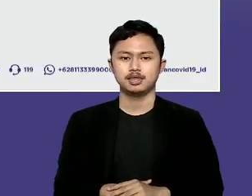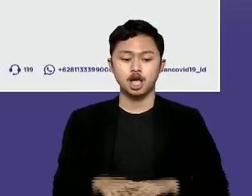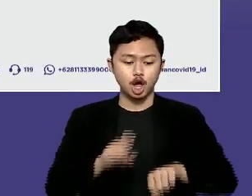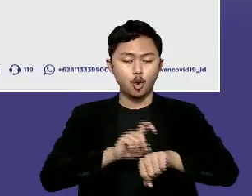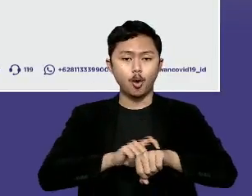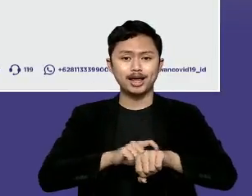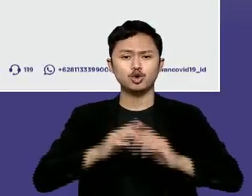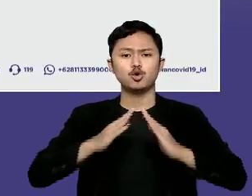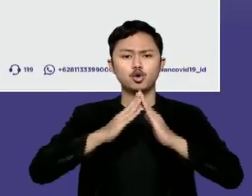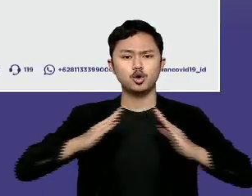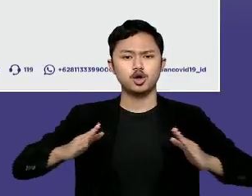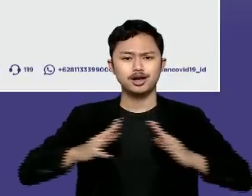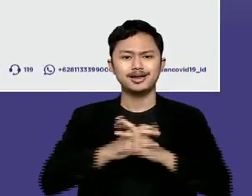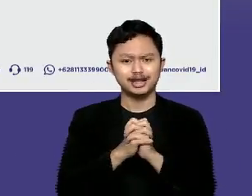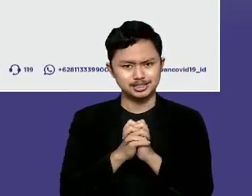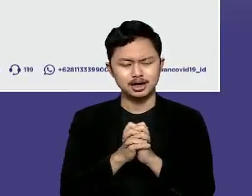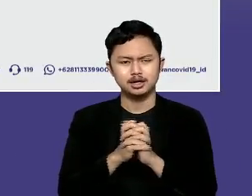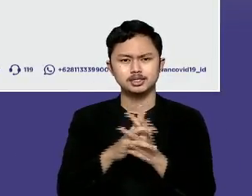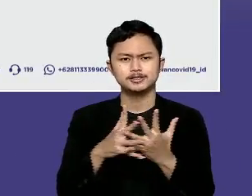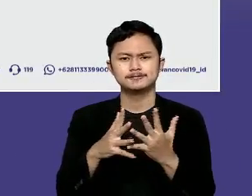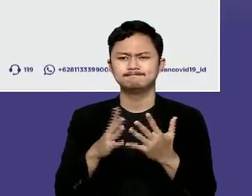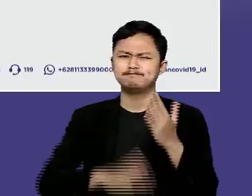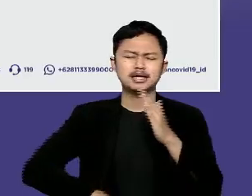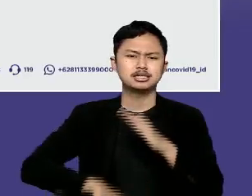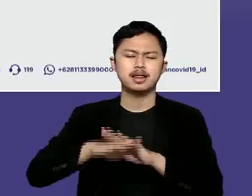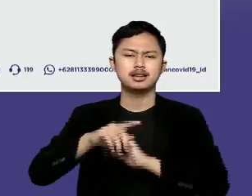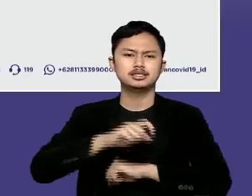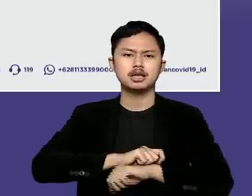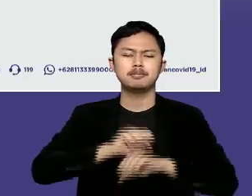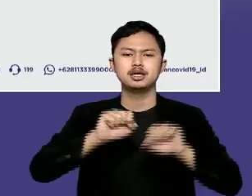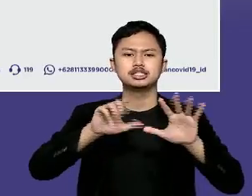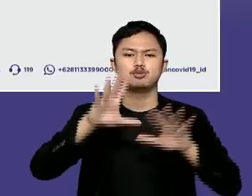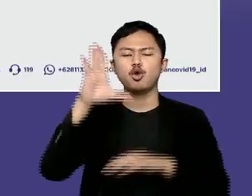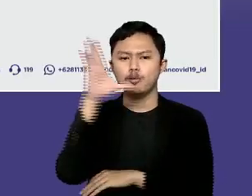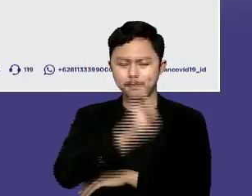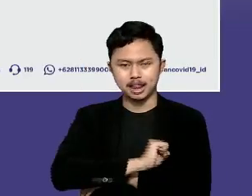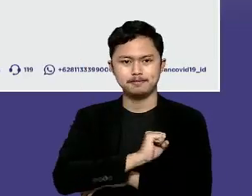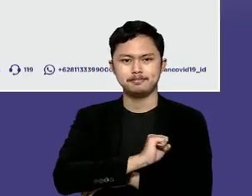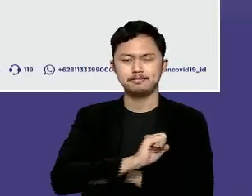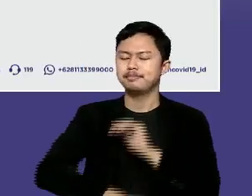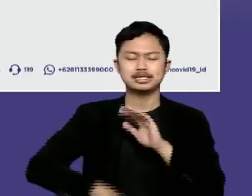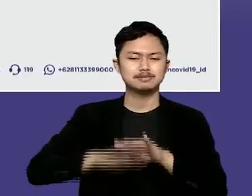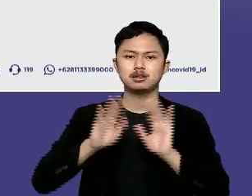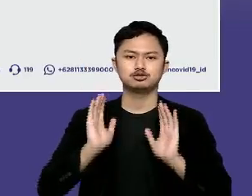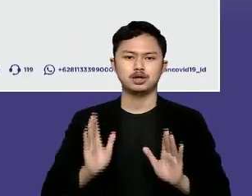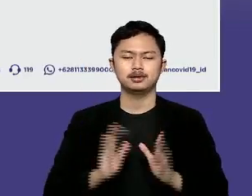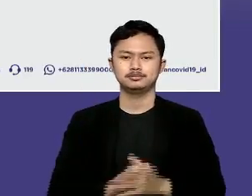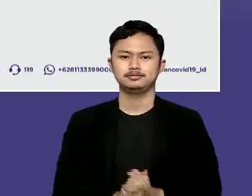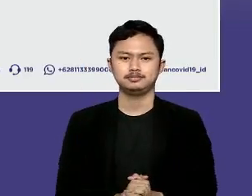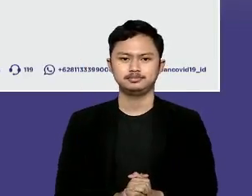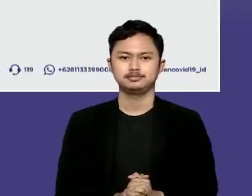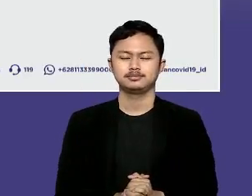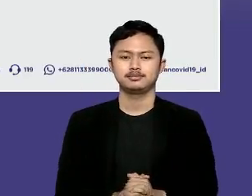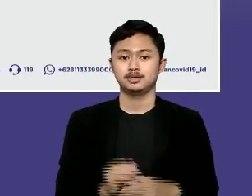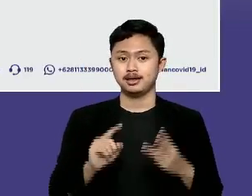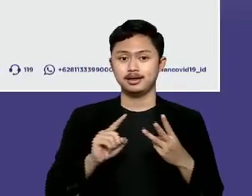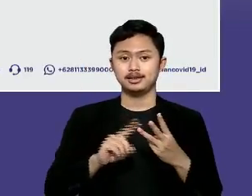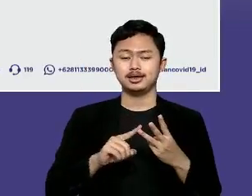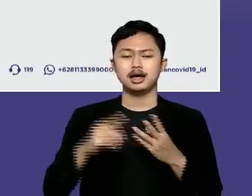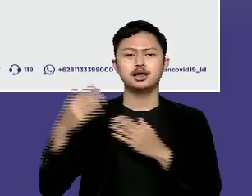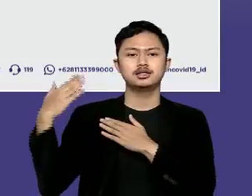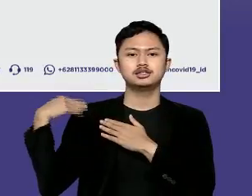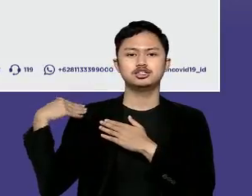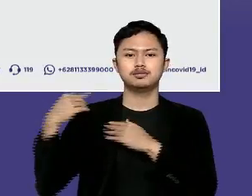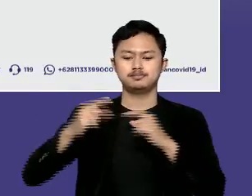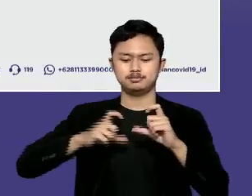operasional gereja paling lama sampai dengan jam 22.00 waktu setempat. Yang ketiga, yaitu peran